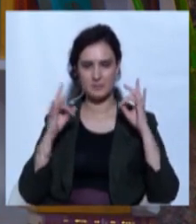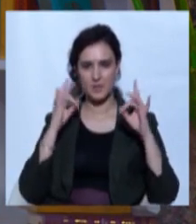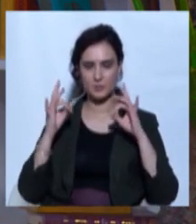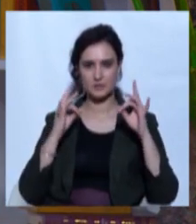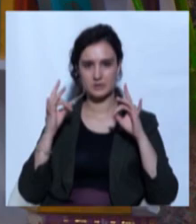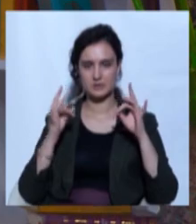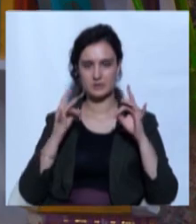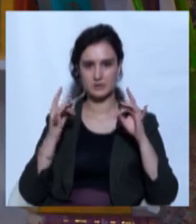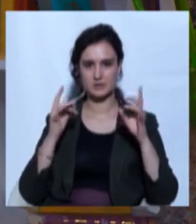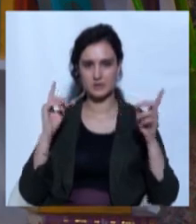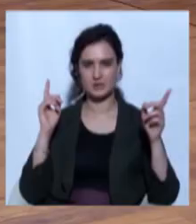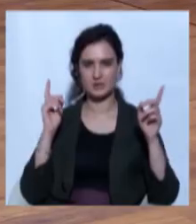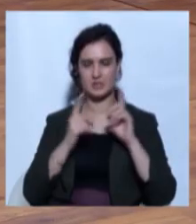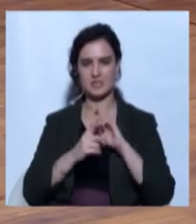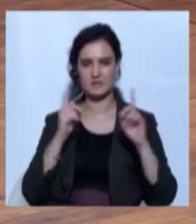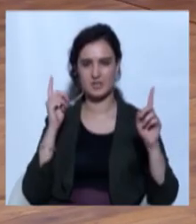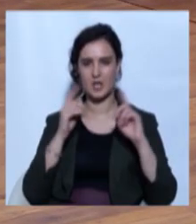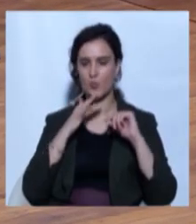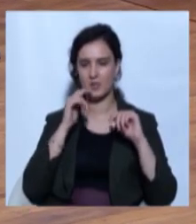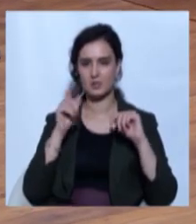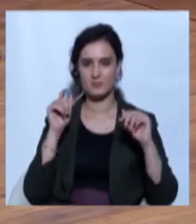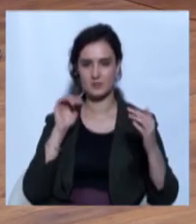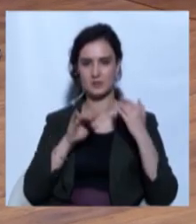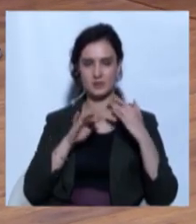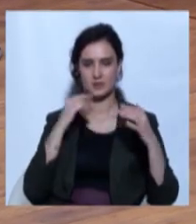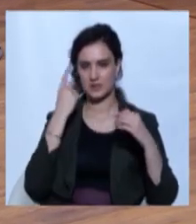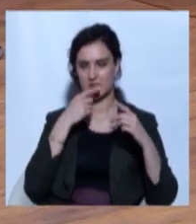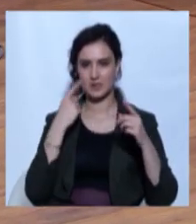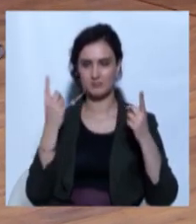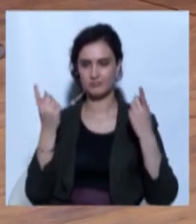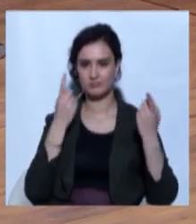ხმაური, ცვლა ამ უამრავი ადამიანის სახის,